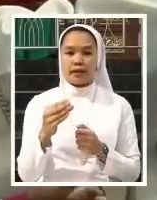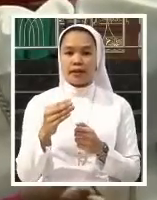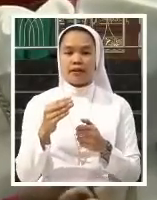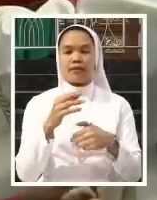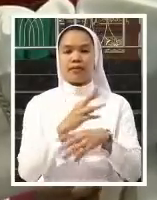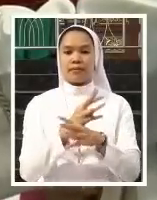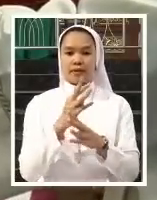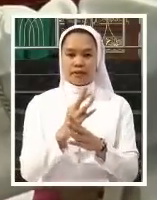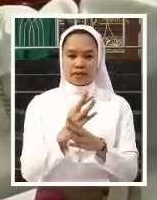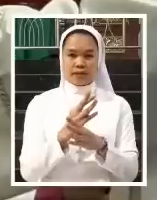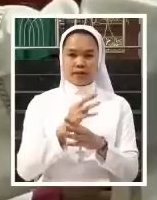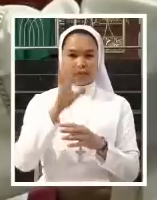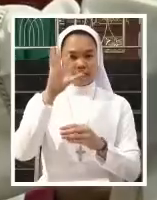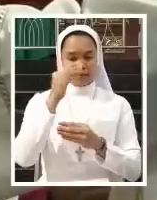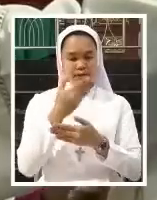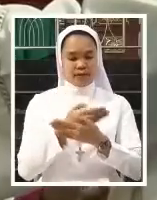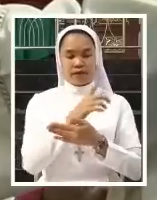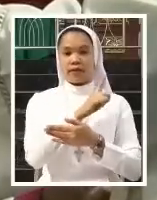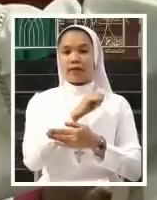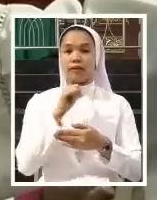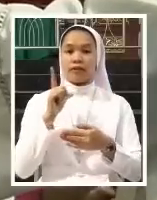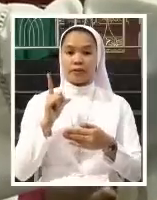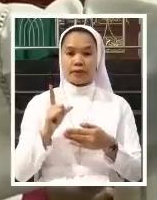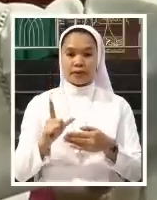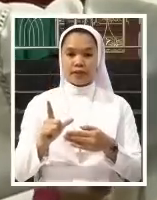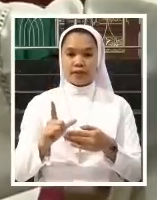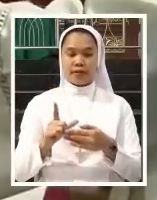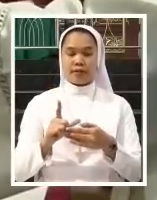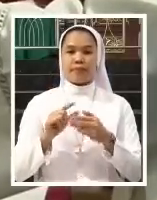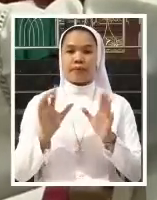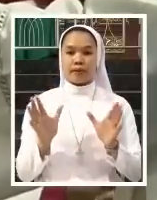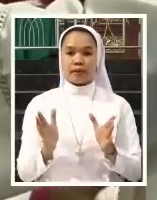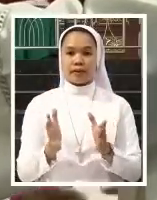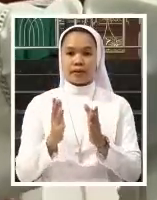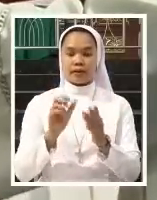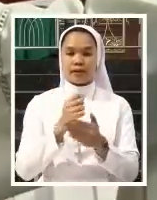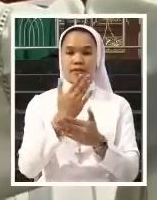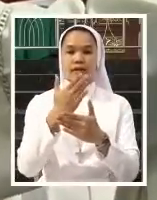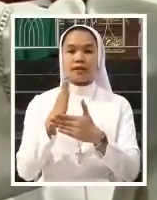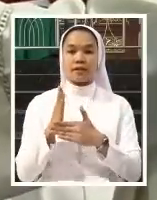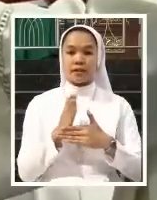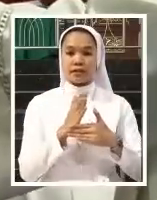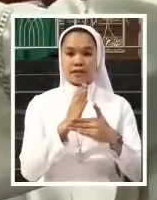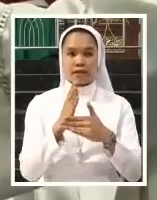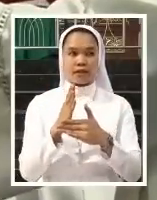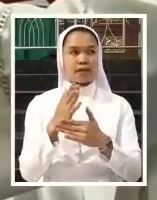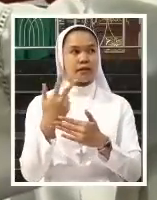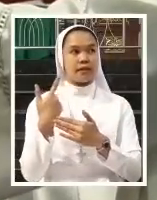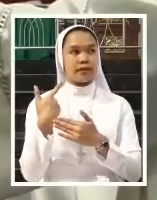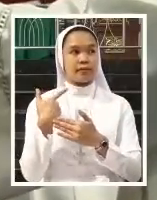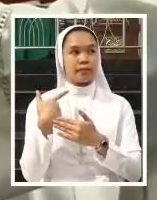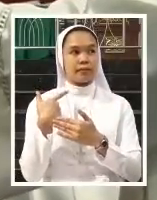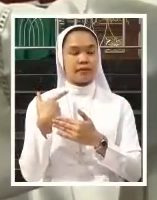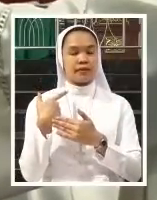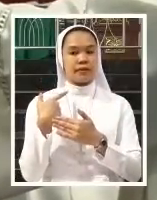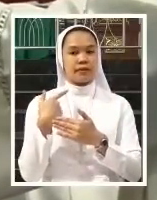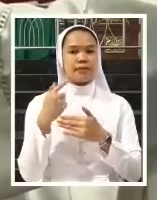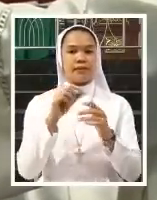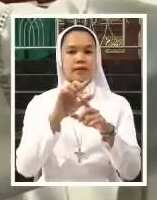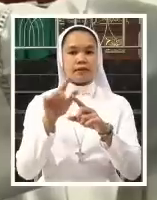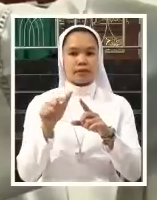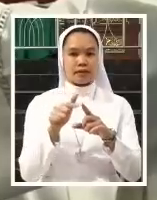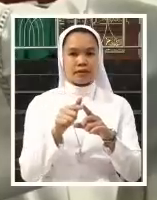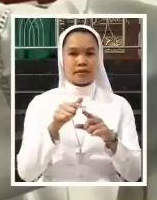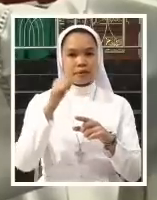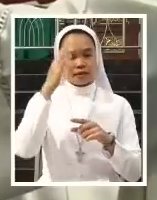mong Kristong kagurangnan, kaugayang warasan na kaming ginibong mga kaayon sa sayaman